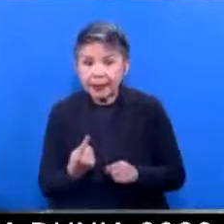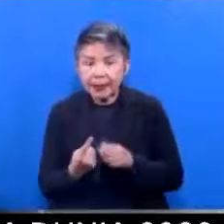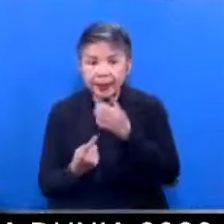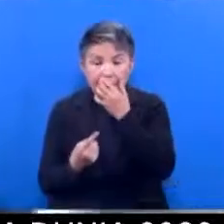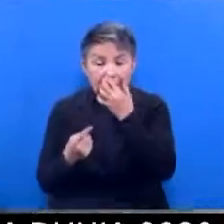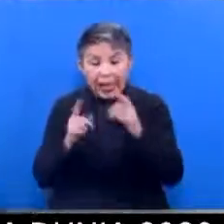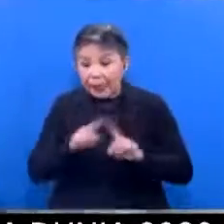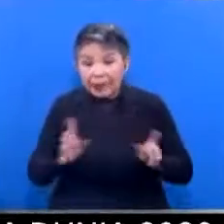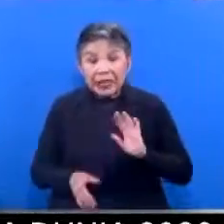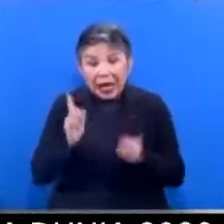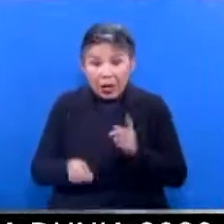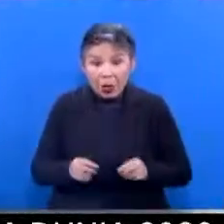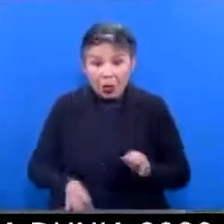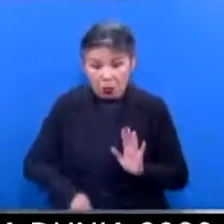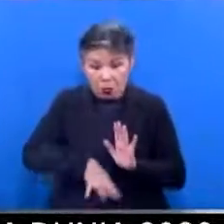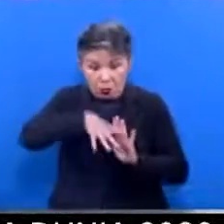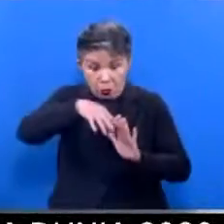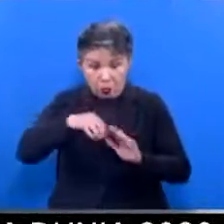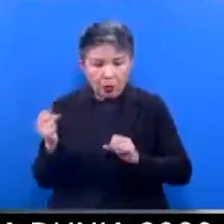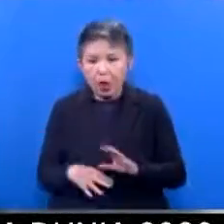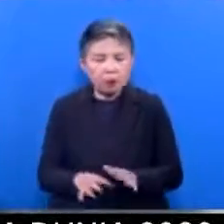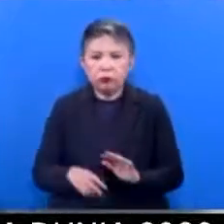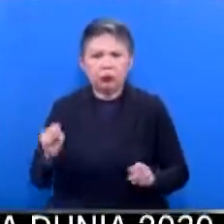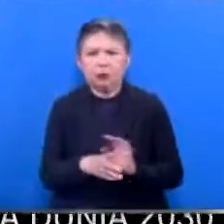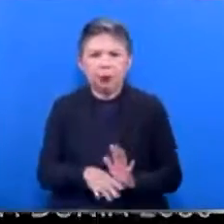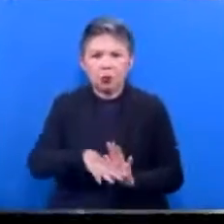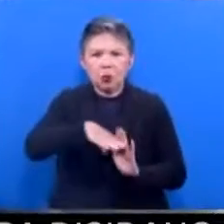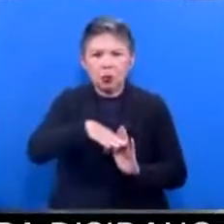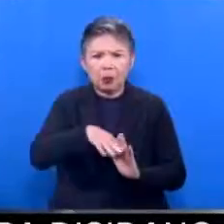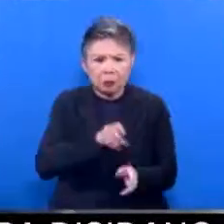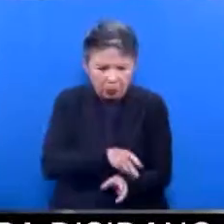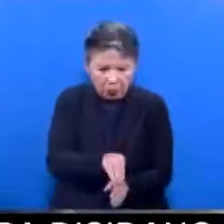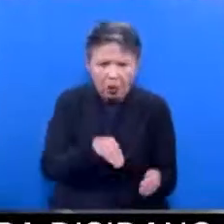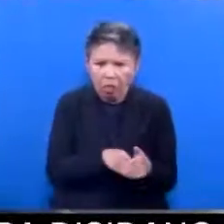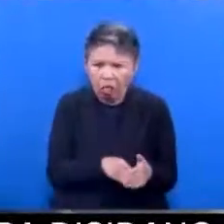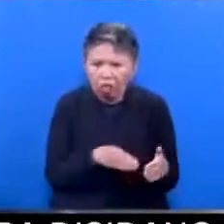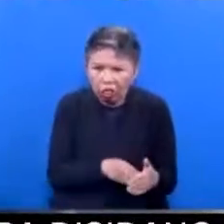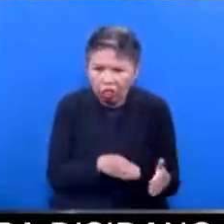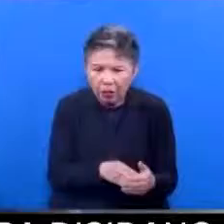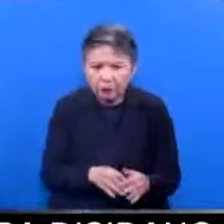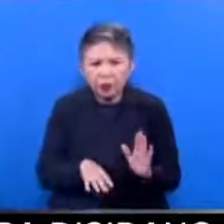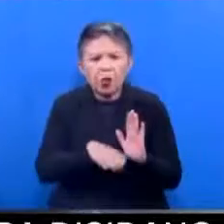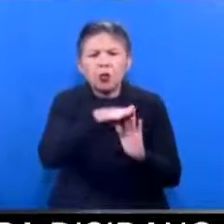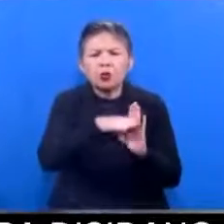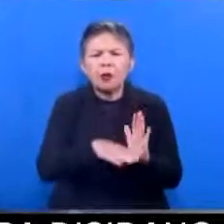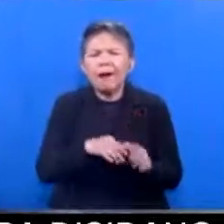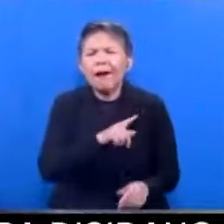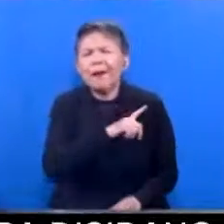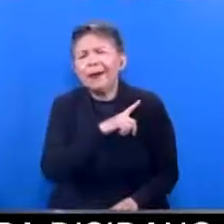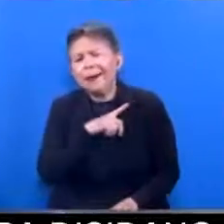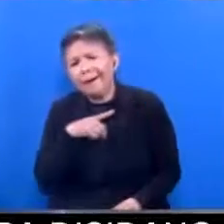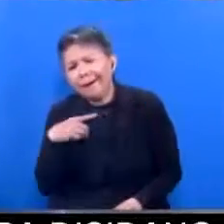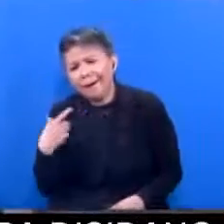nih, ya udah banyak air penuh gitu. Lama surutnya tuh gimana, Pak? Surutnya lama karena kita kan nggak bisa